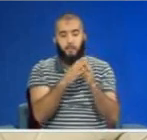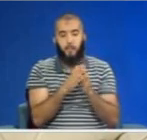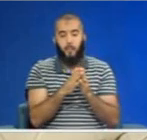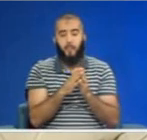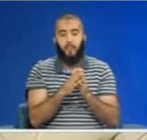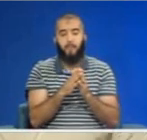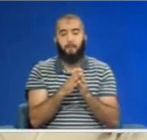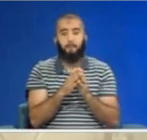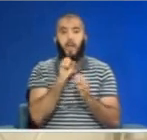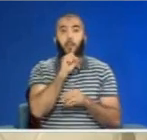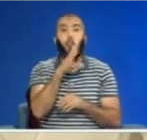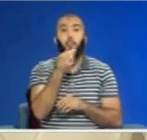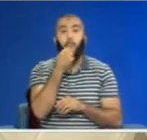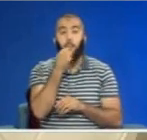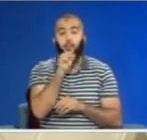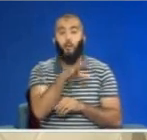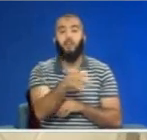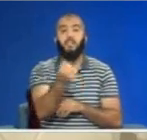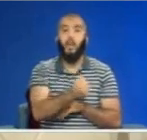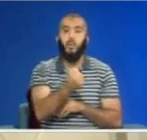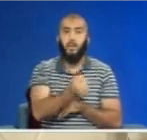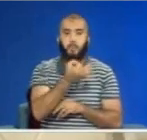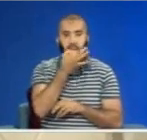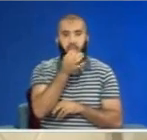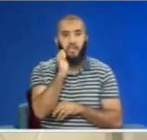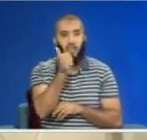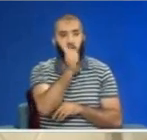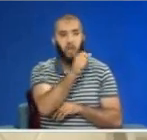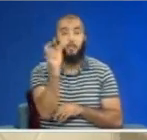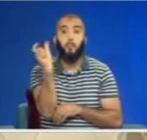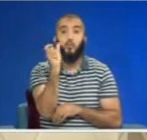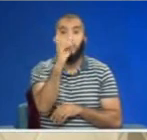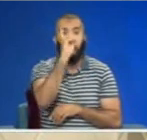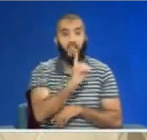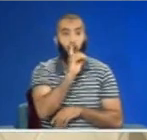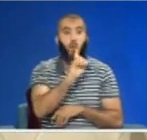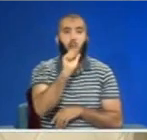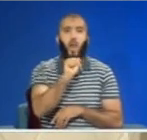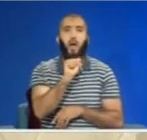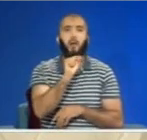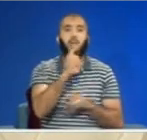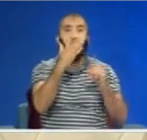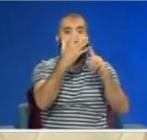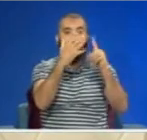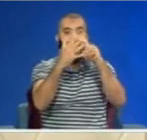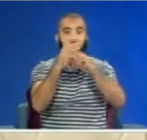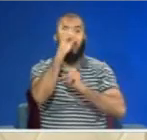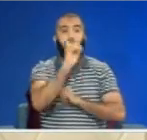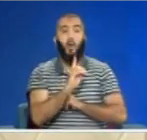حديثاني، حديث يقول حق المسلم على المسلم 6، وذكر من